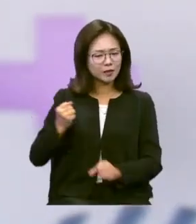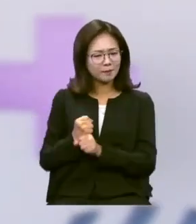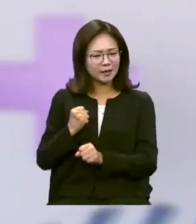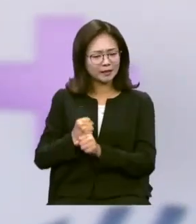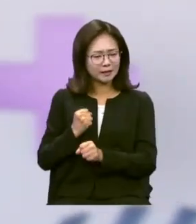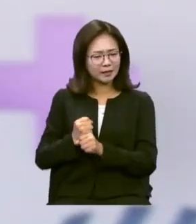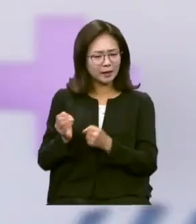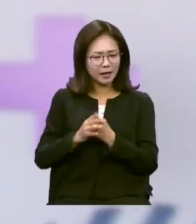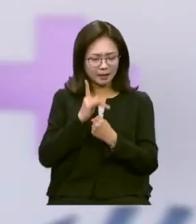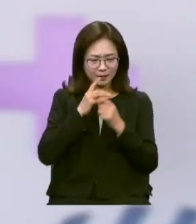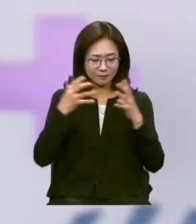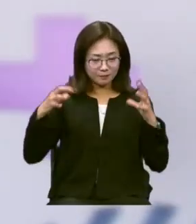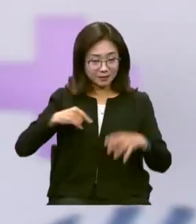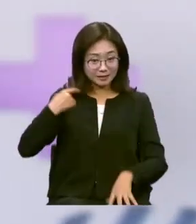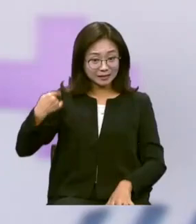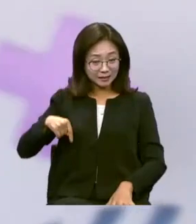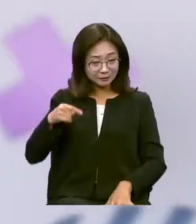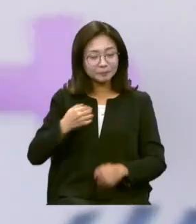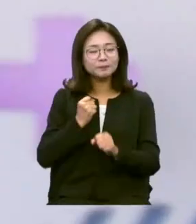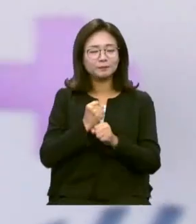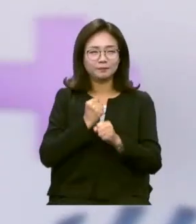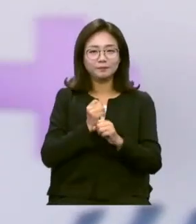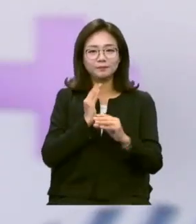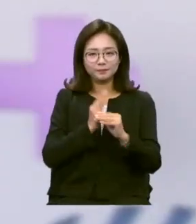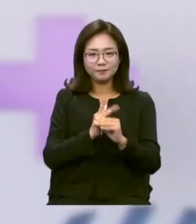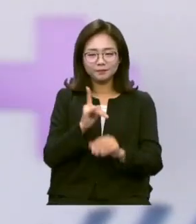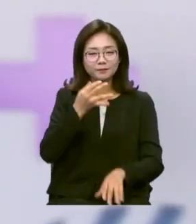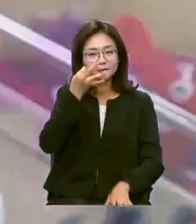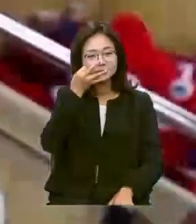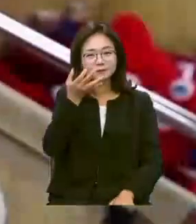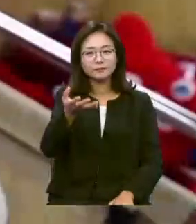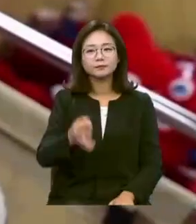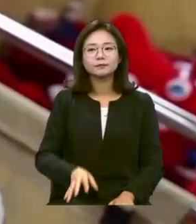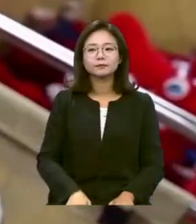했는데요. 본토 프랑스에서도 한창 만드는 중이라고 하네요.